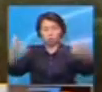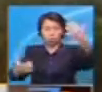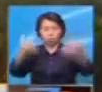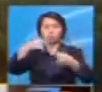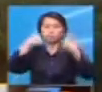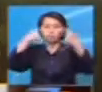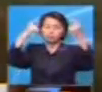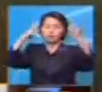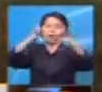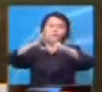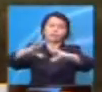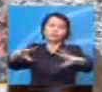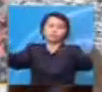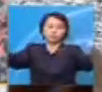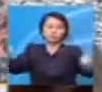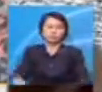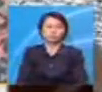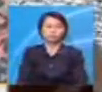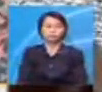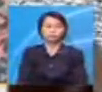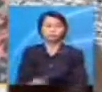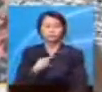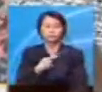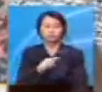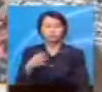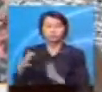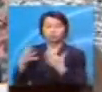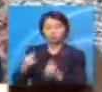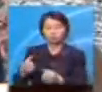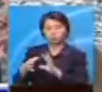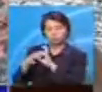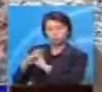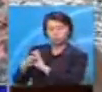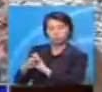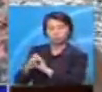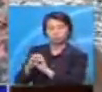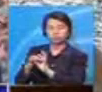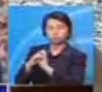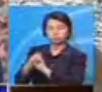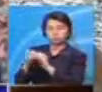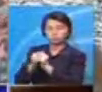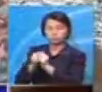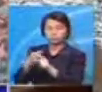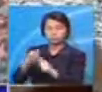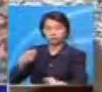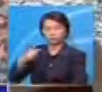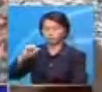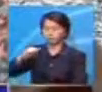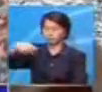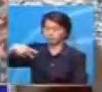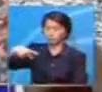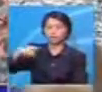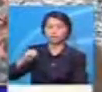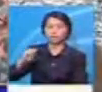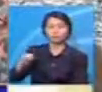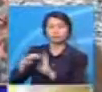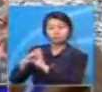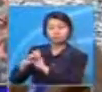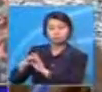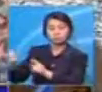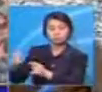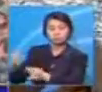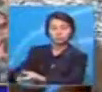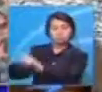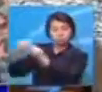berjaya dipadamkan kita telah mendapat kerjasama yang yang yang padu daripada pihak apmm sendiri dia telah bekalkan